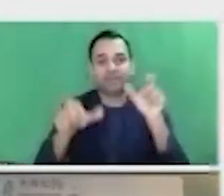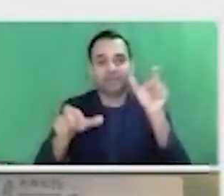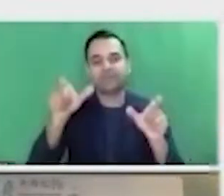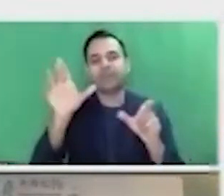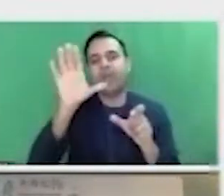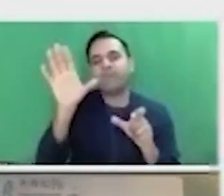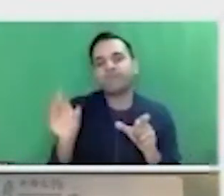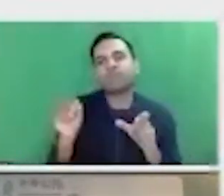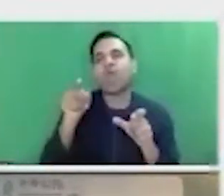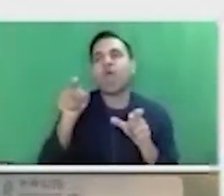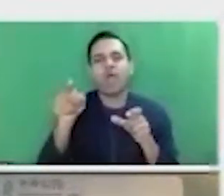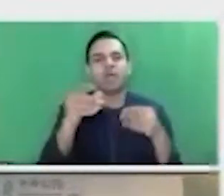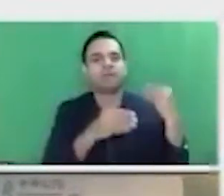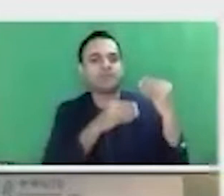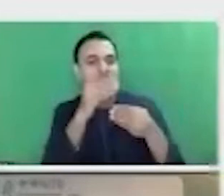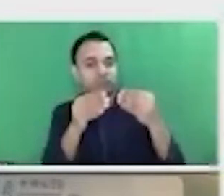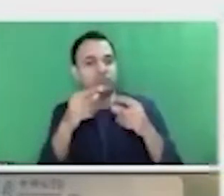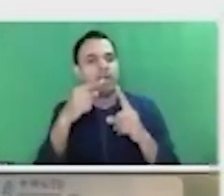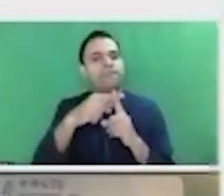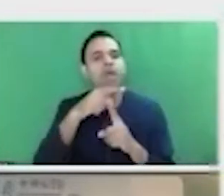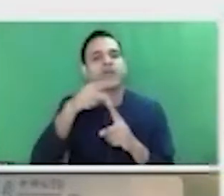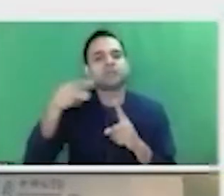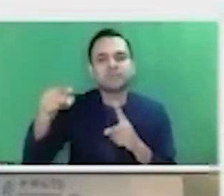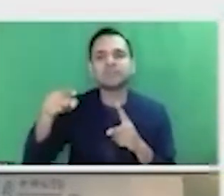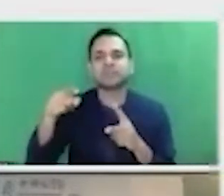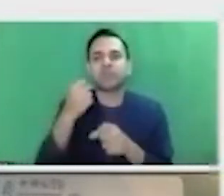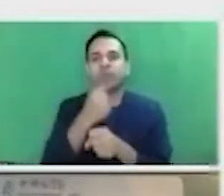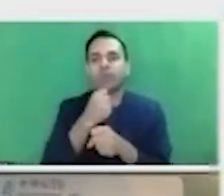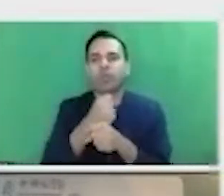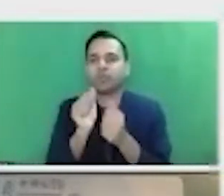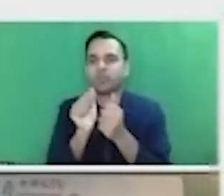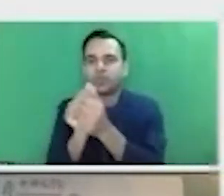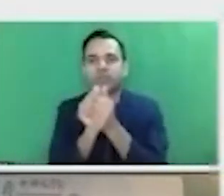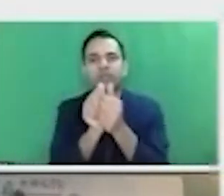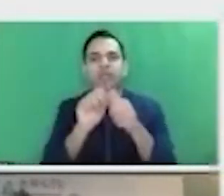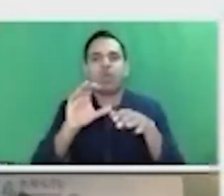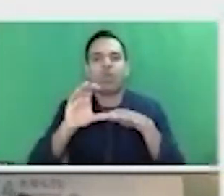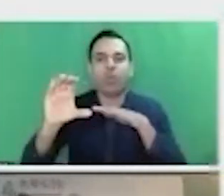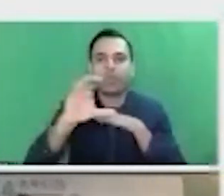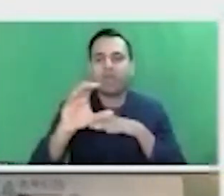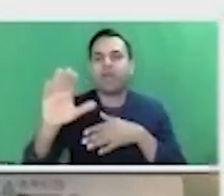وحماية حقوق المرأة خصوصاً، وإشراك المرأة في كل الفعاليات.